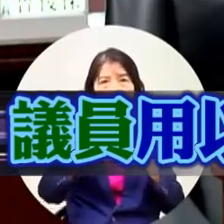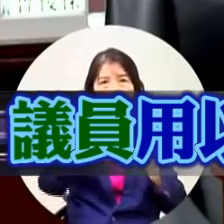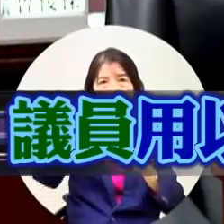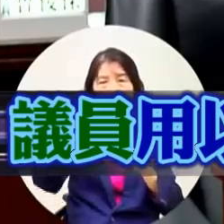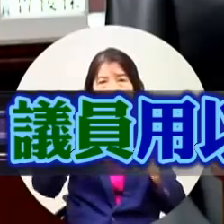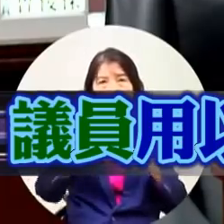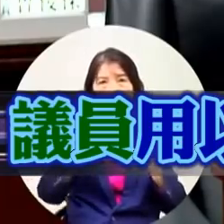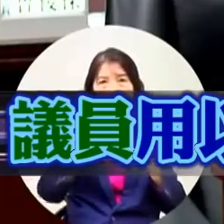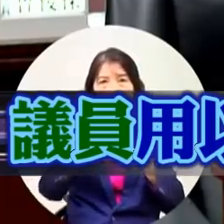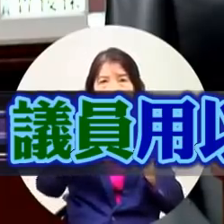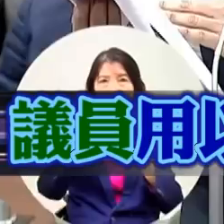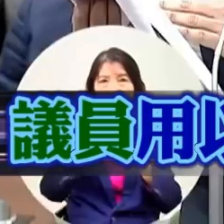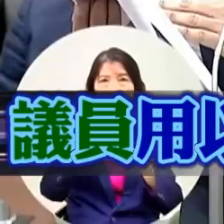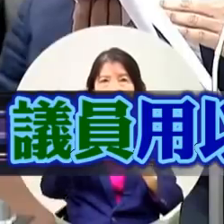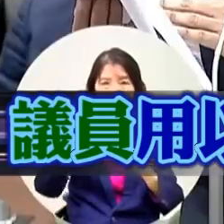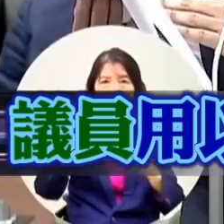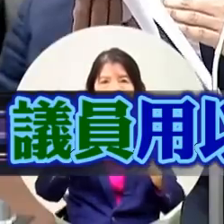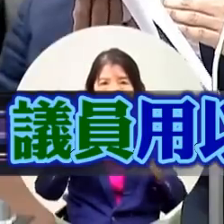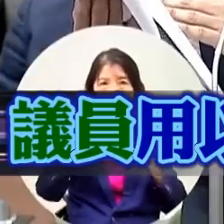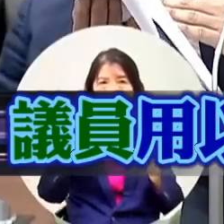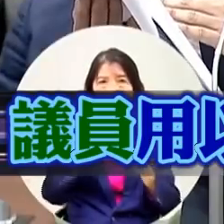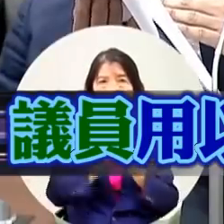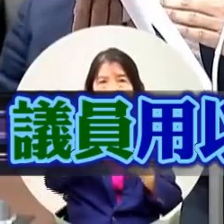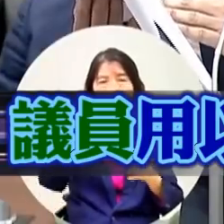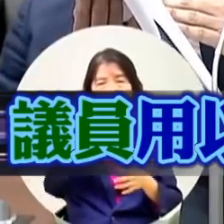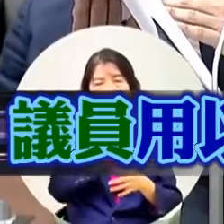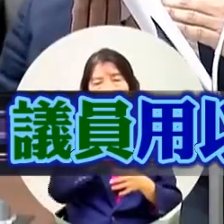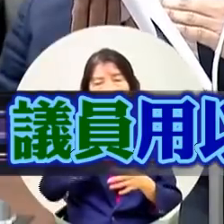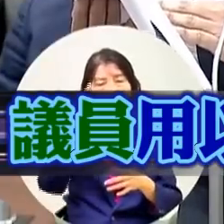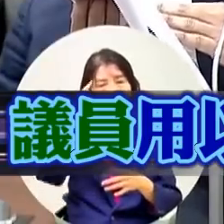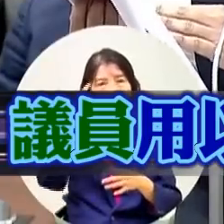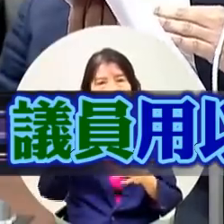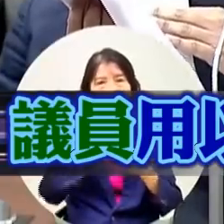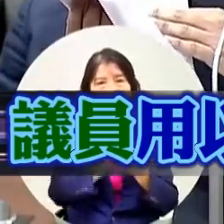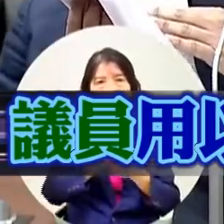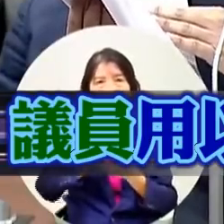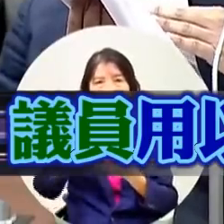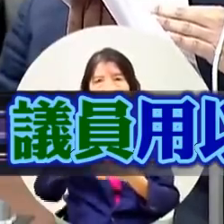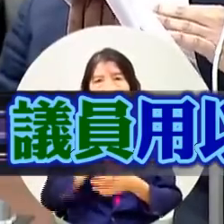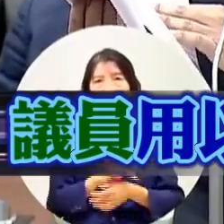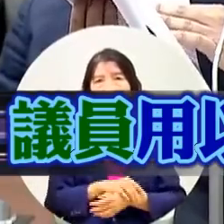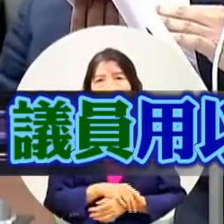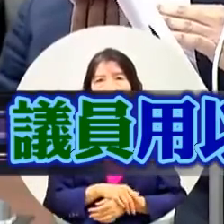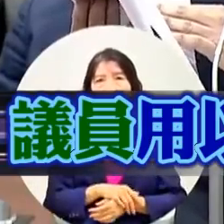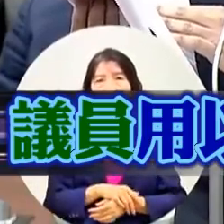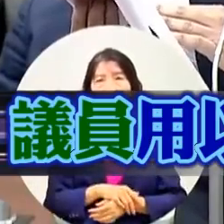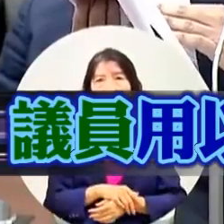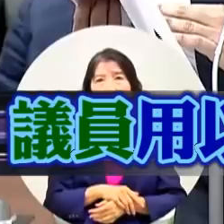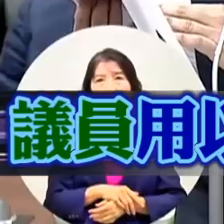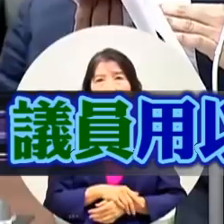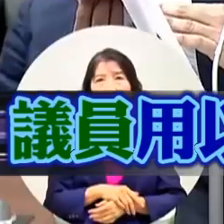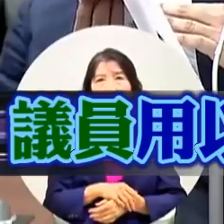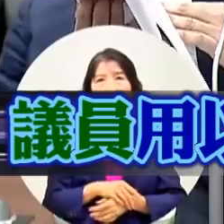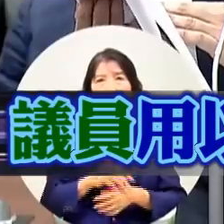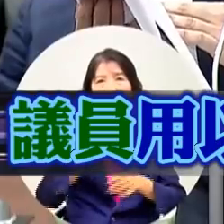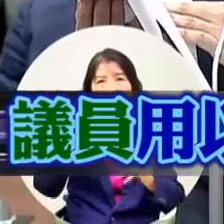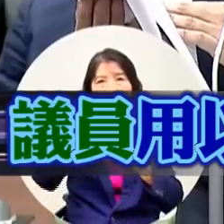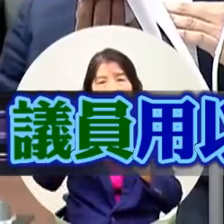社会局叶局长在回答之后，我会把我的想法跟林志宏议员报告。 那局长刚回答完，我只问他问题了，好不好？会不会增